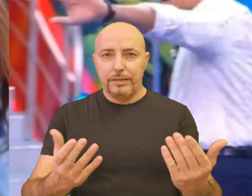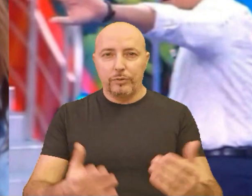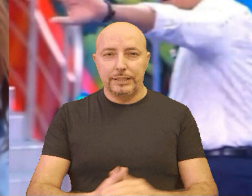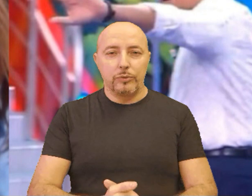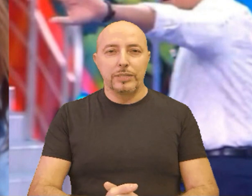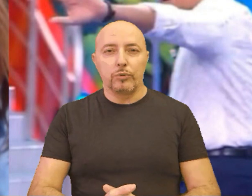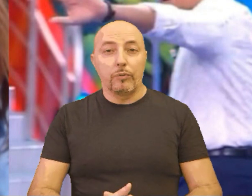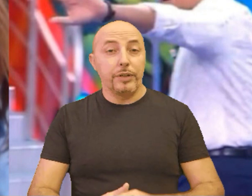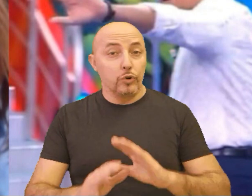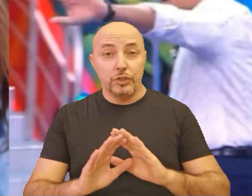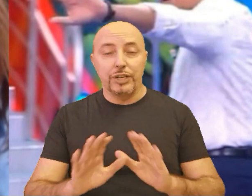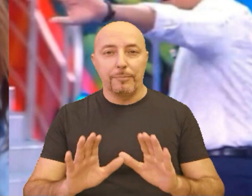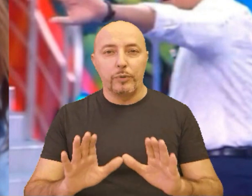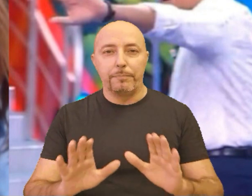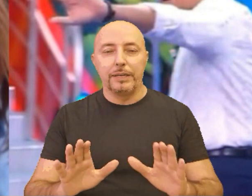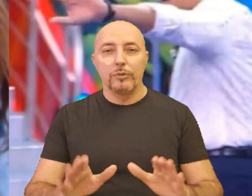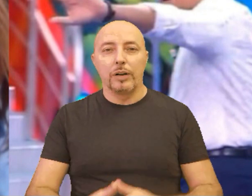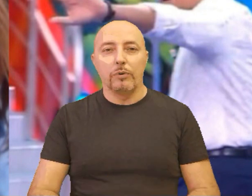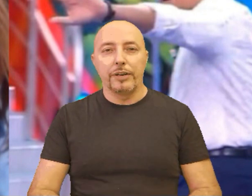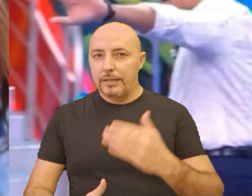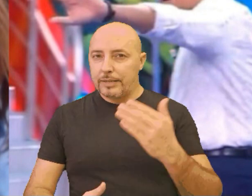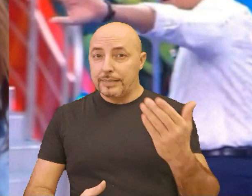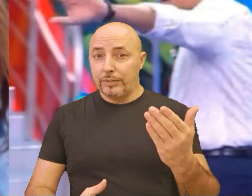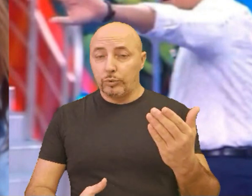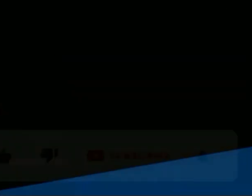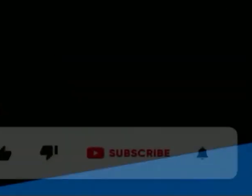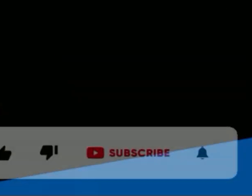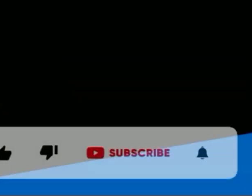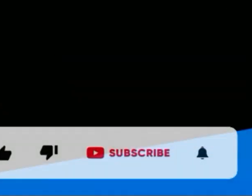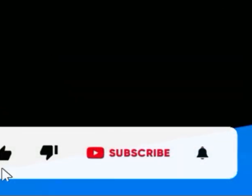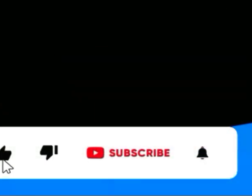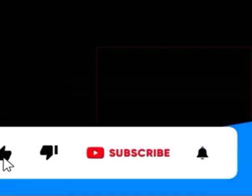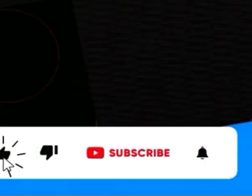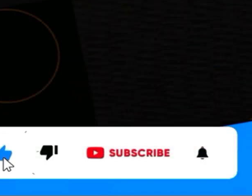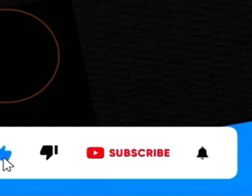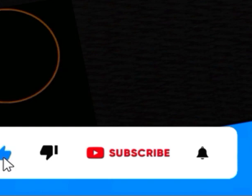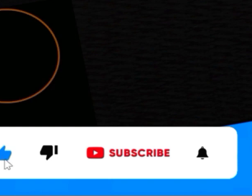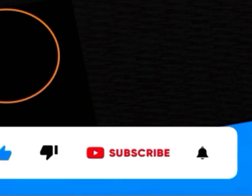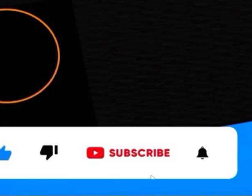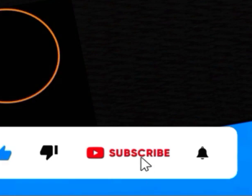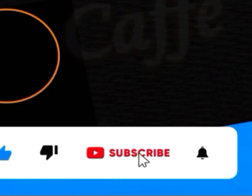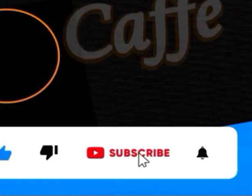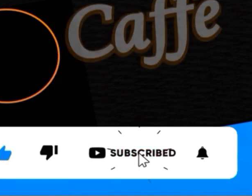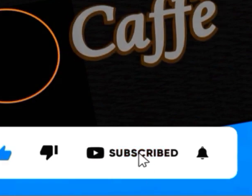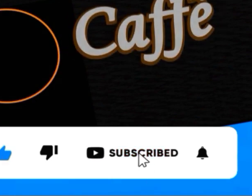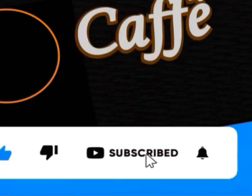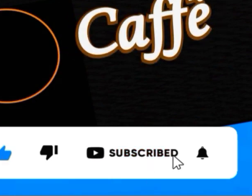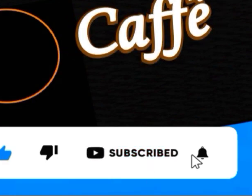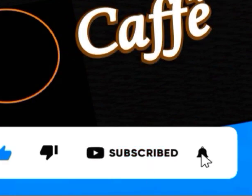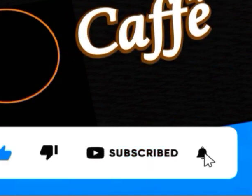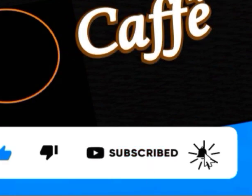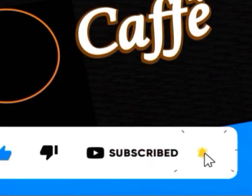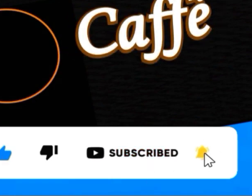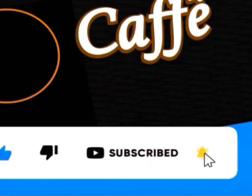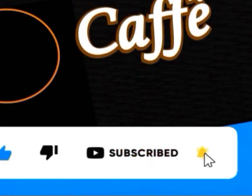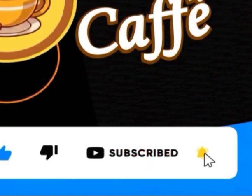miei segreti li racconto a lei mi ha insegnato ad essere fiera di me il video finisce qui ma se sei interessato alle news puoi iscriverti